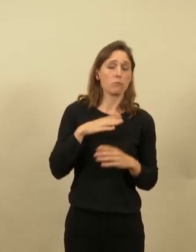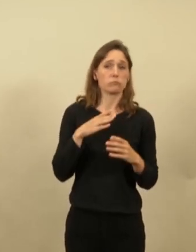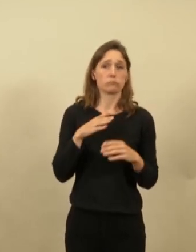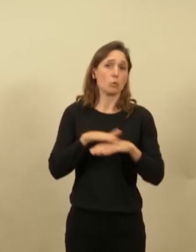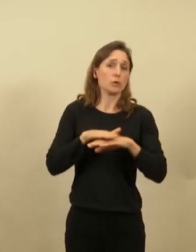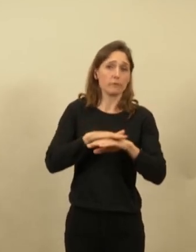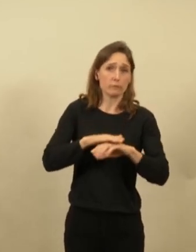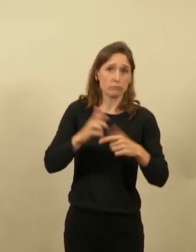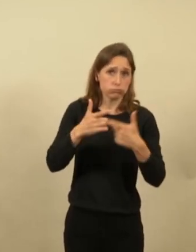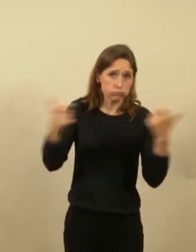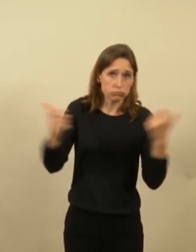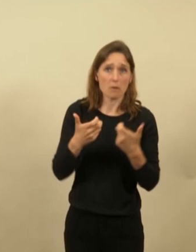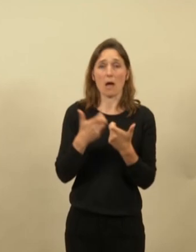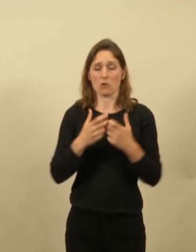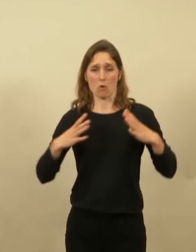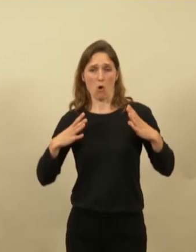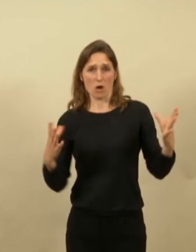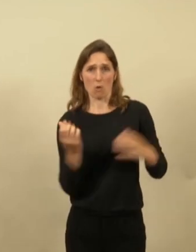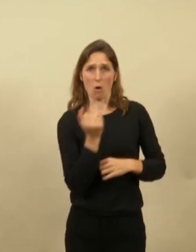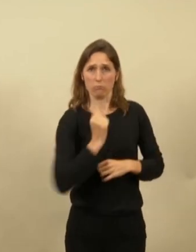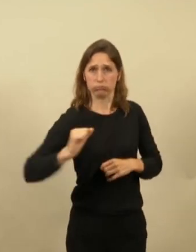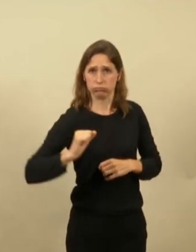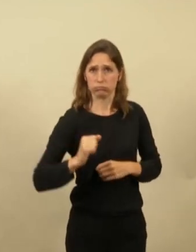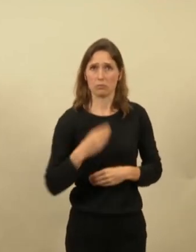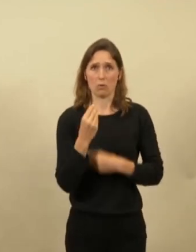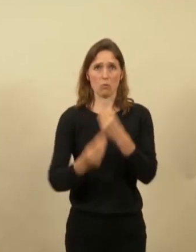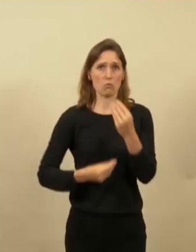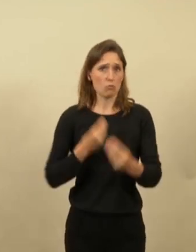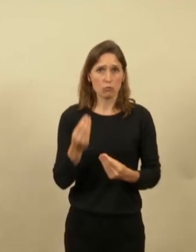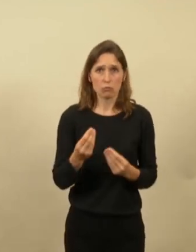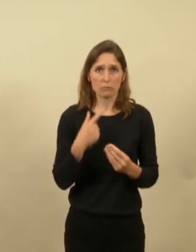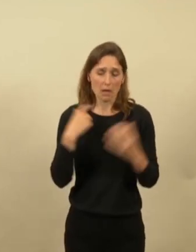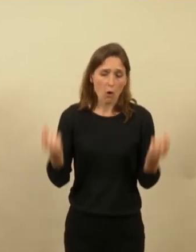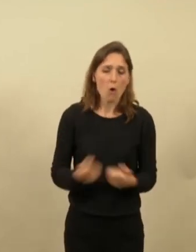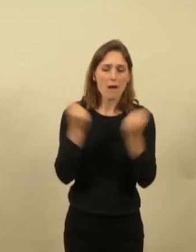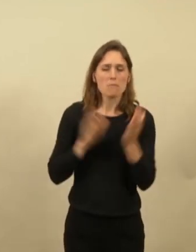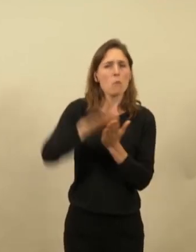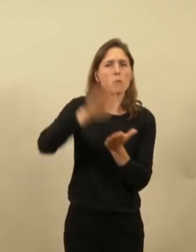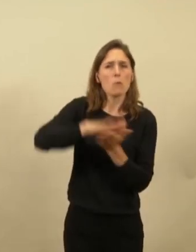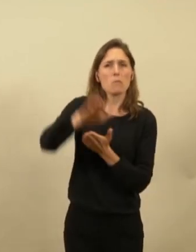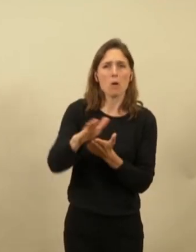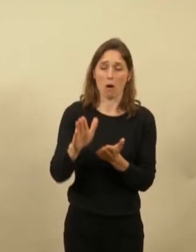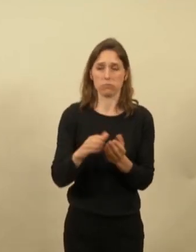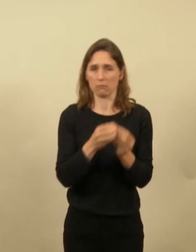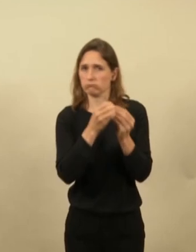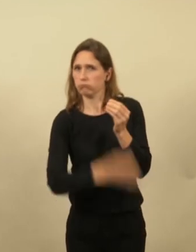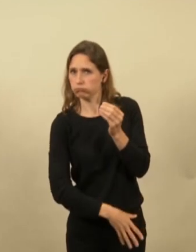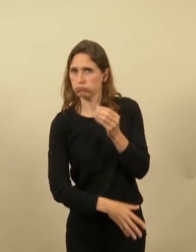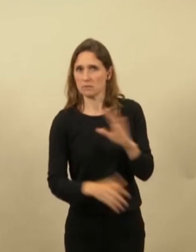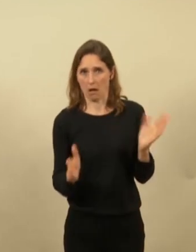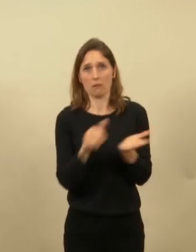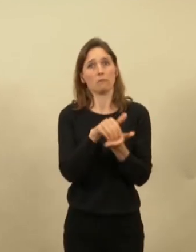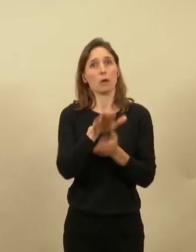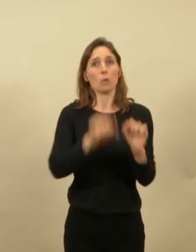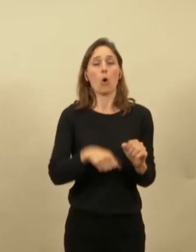deuxième puissance donc à des engagements ou instructions pris donc de la campagne électorale le comportement de l'élu ou une